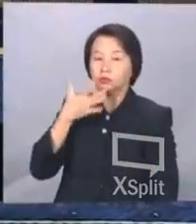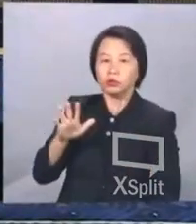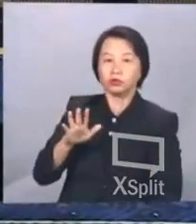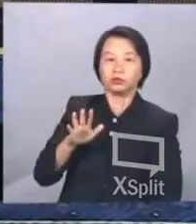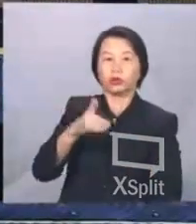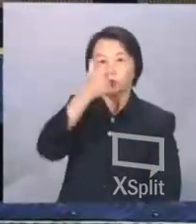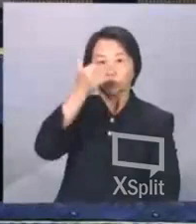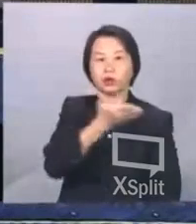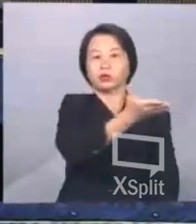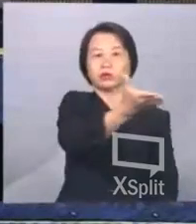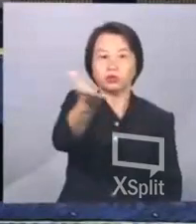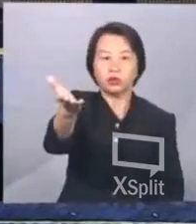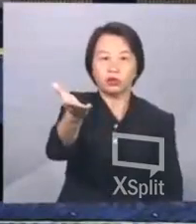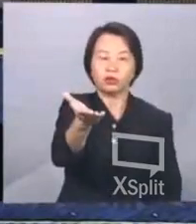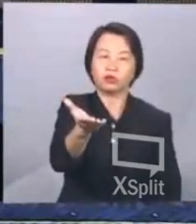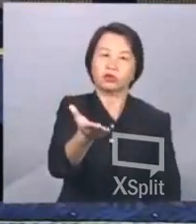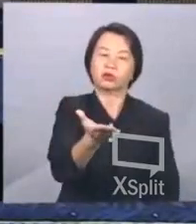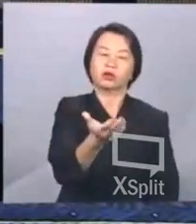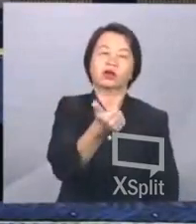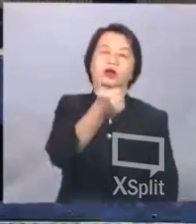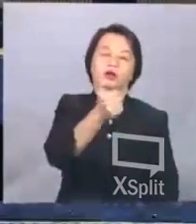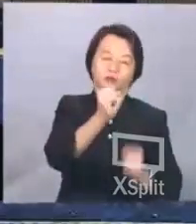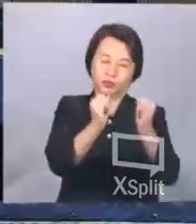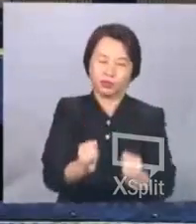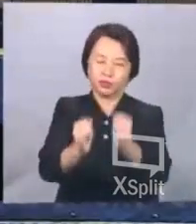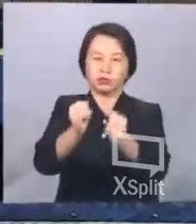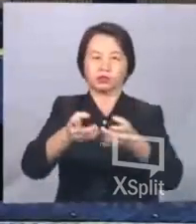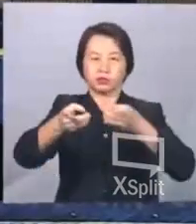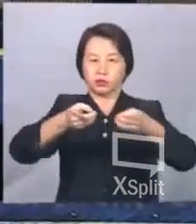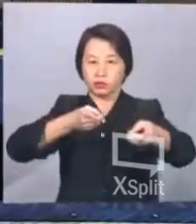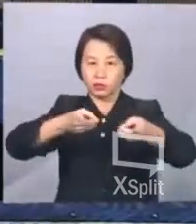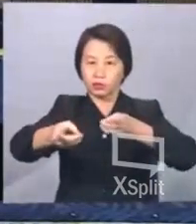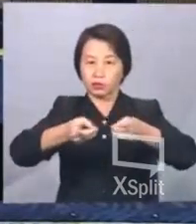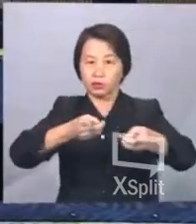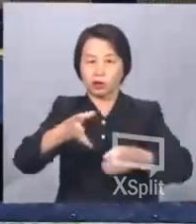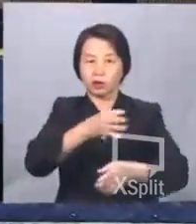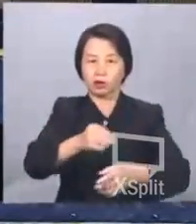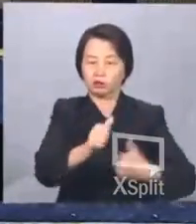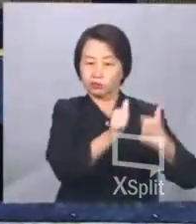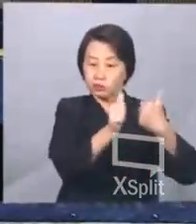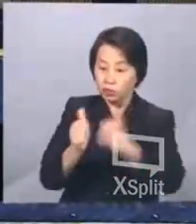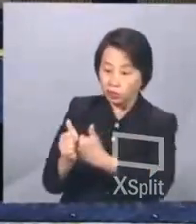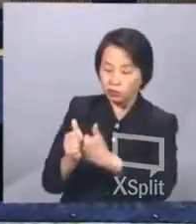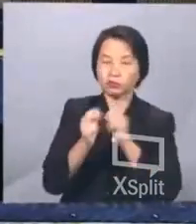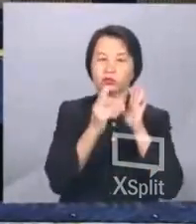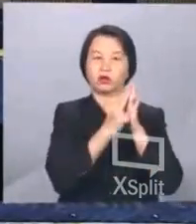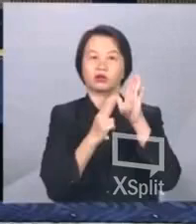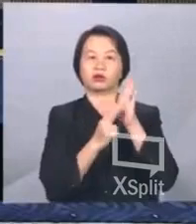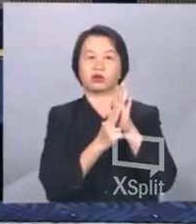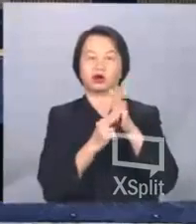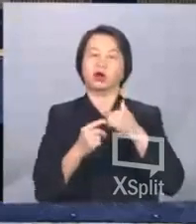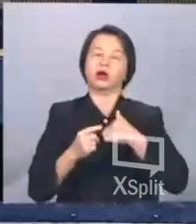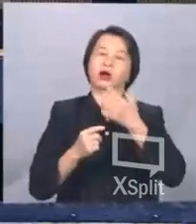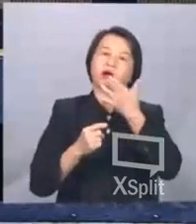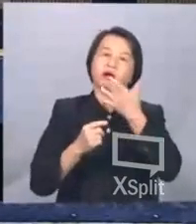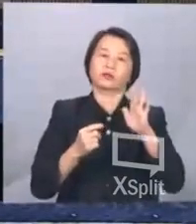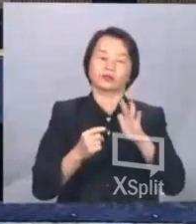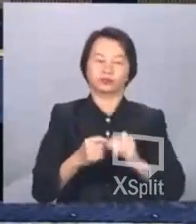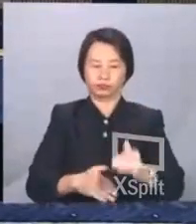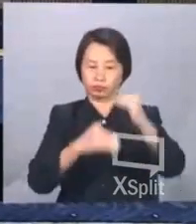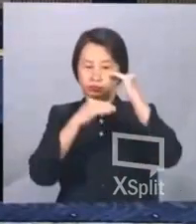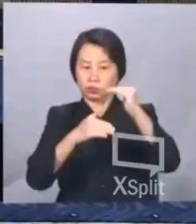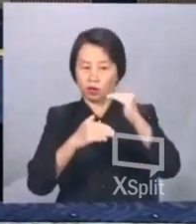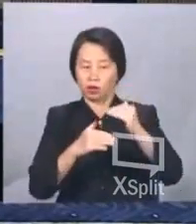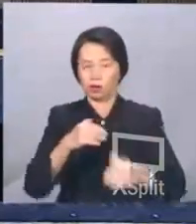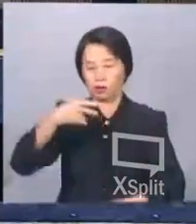karena anda semua adalah insan yang berisi Plin dan patuh kepada undang-undang tahap